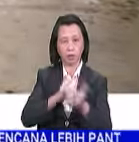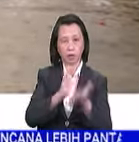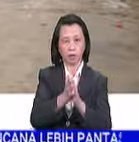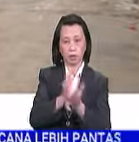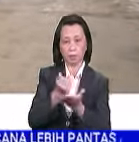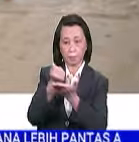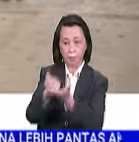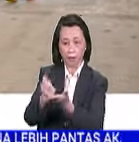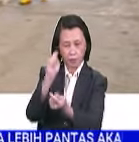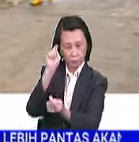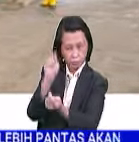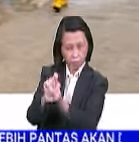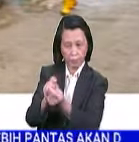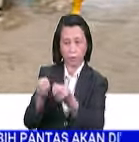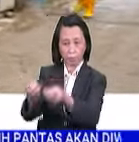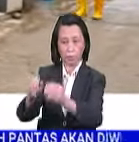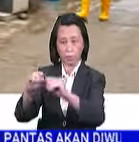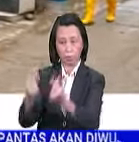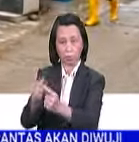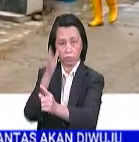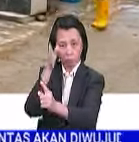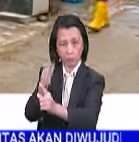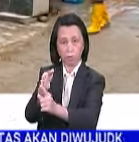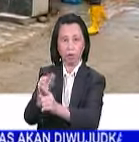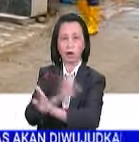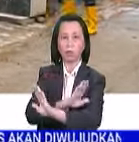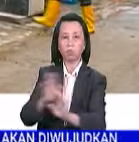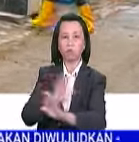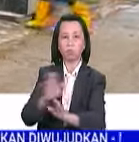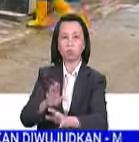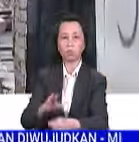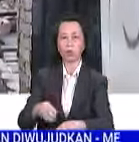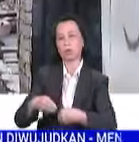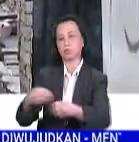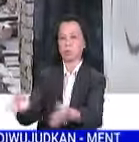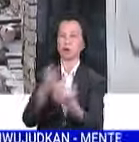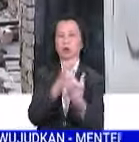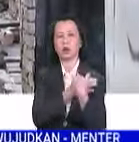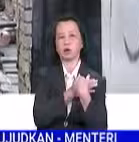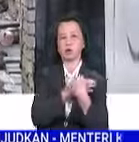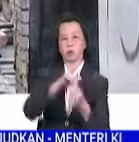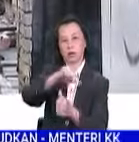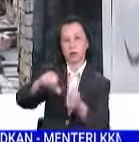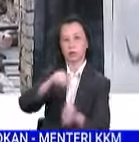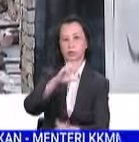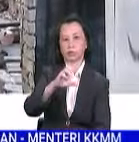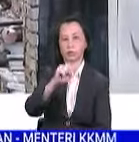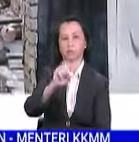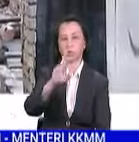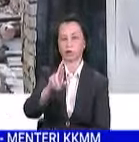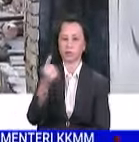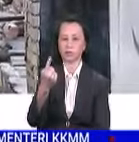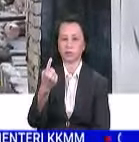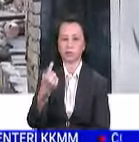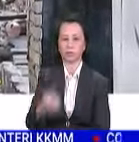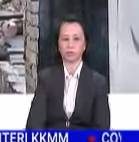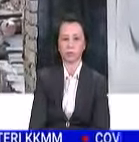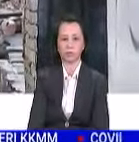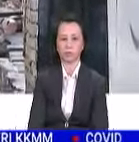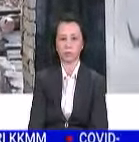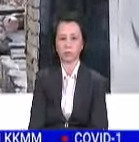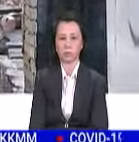bantuan sampai tepat kepada golongan sasar, bukan sekadar memenuhi tanggungjawab sosial korporat CSR.